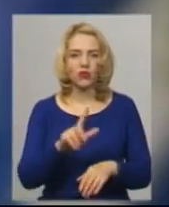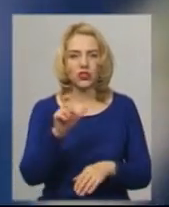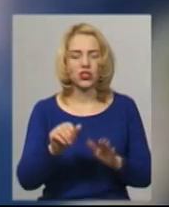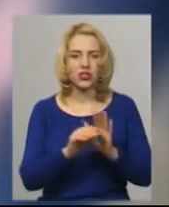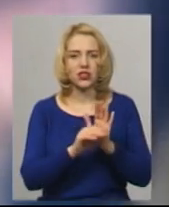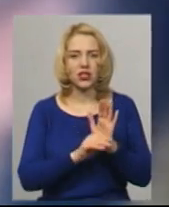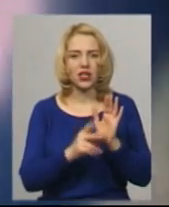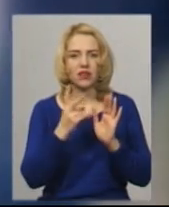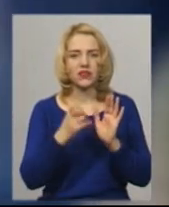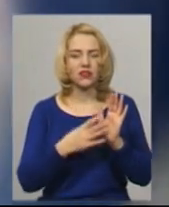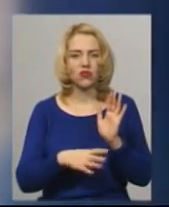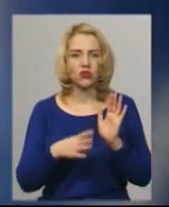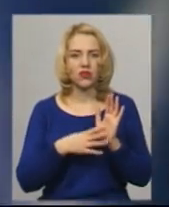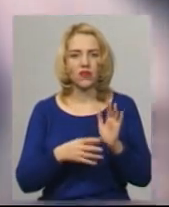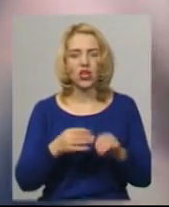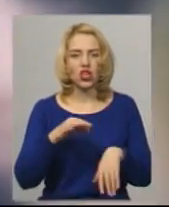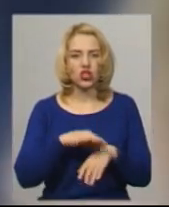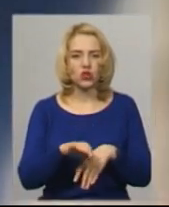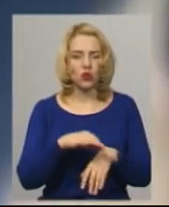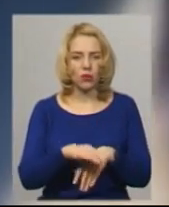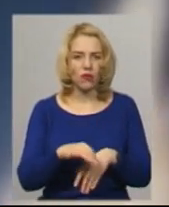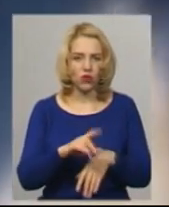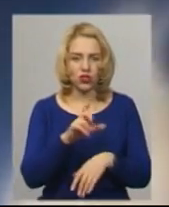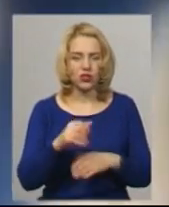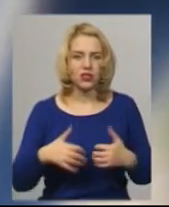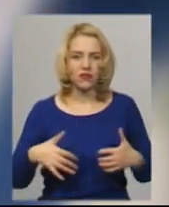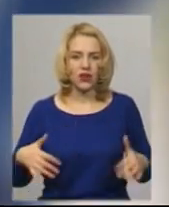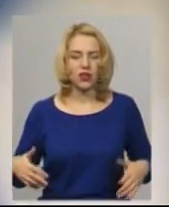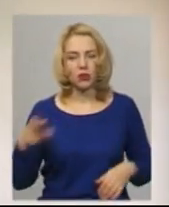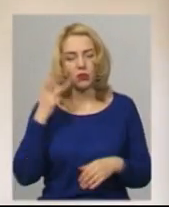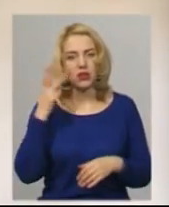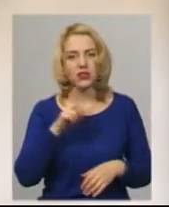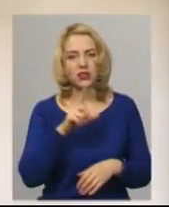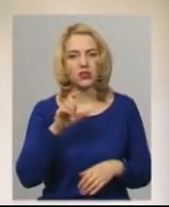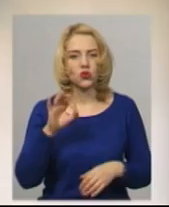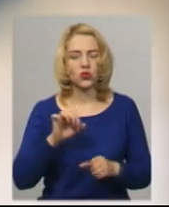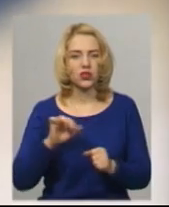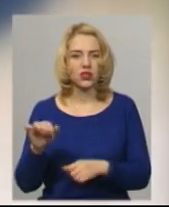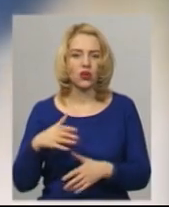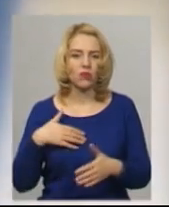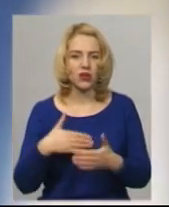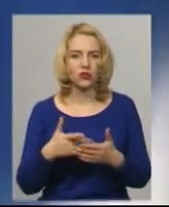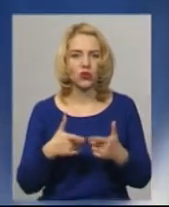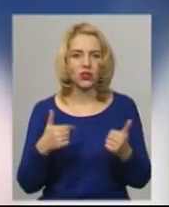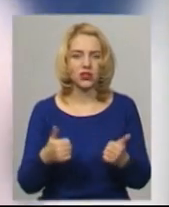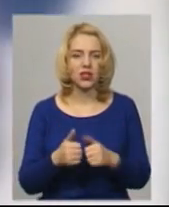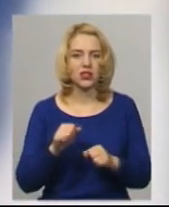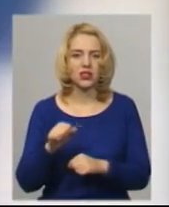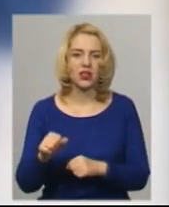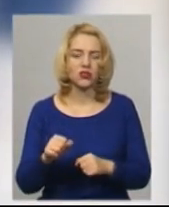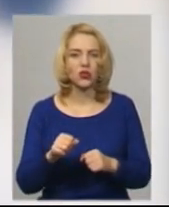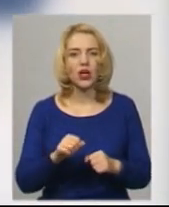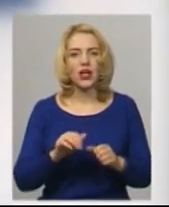статтею 299 «Жорстоке поводження з тваринами». Хмельницькі зоозахисники з громадської організації «Захист у тварин врятує